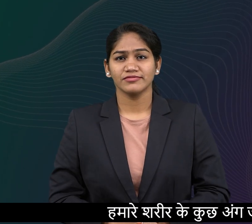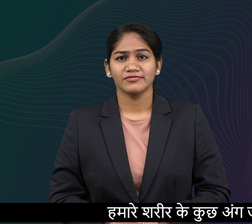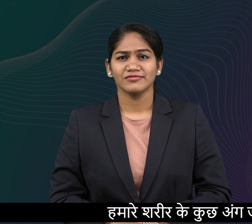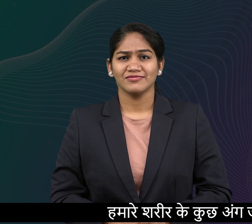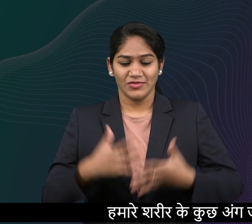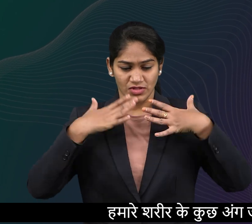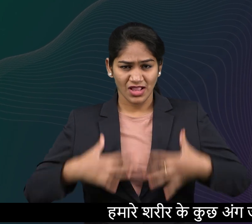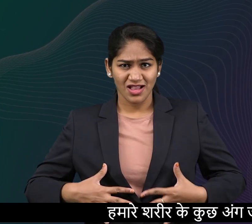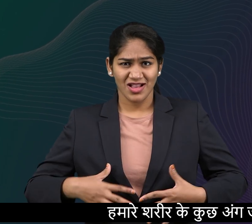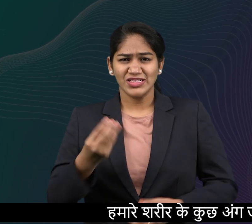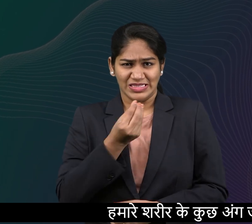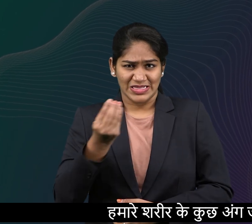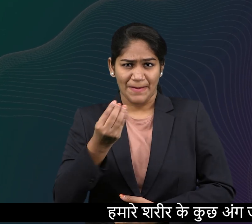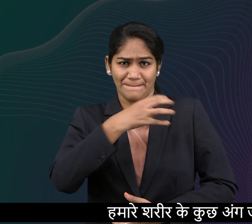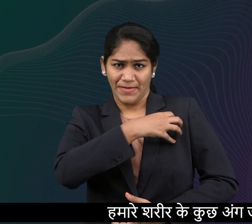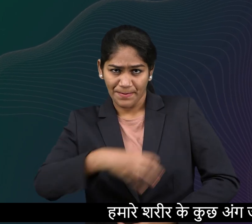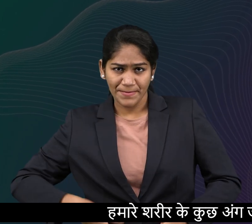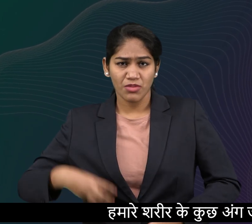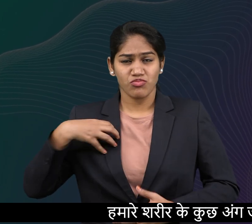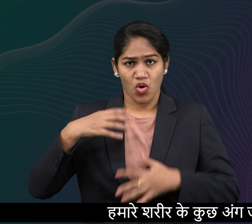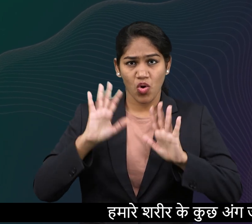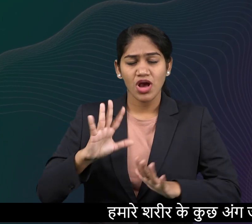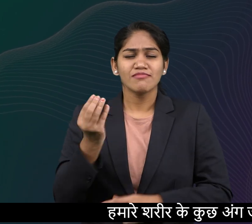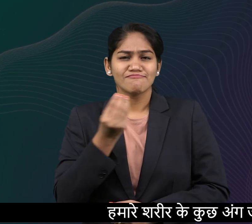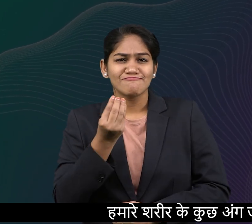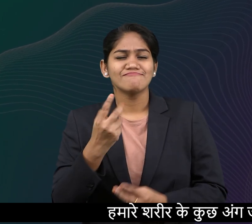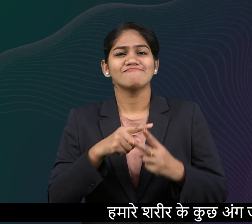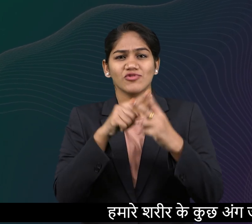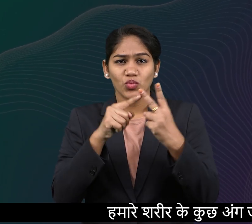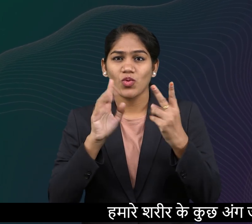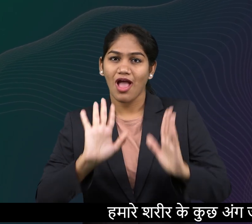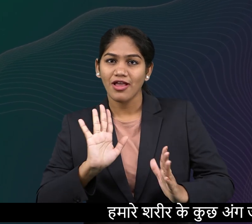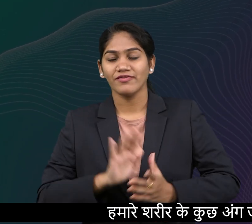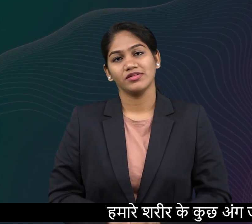हमारे शरीर के कुछ अंग जोड़ों में होते हैं और कुछ अकेले होते हैं।